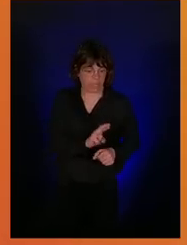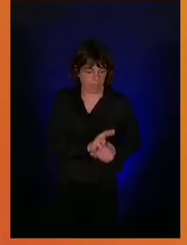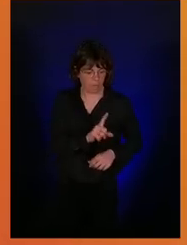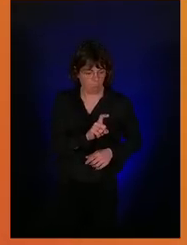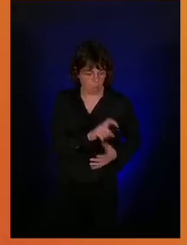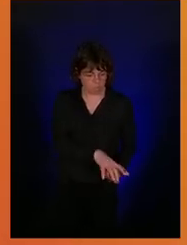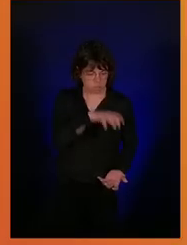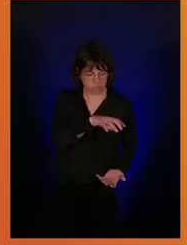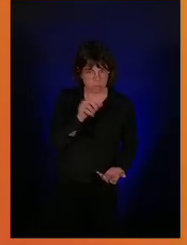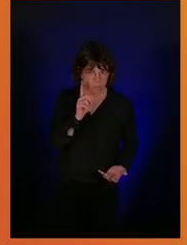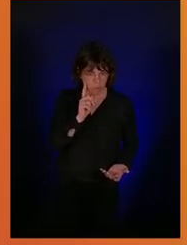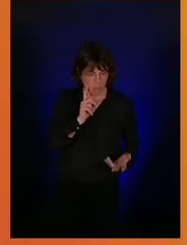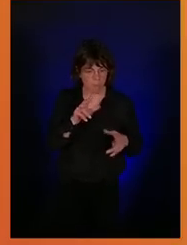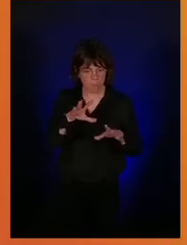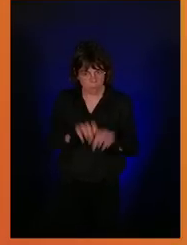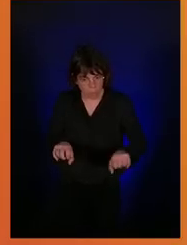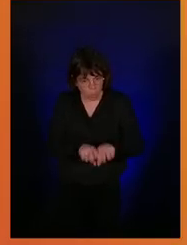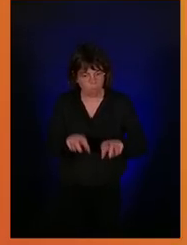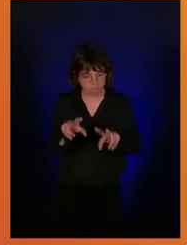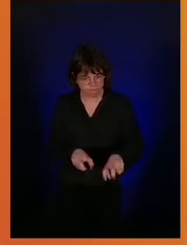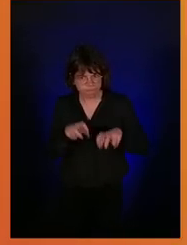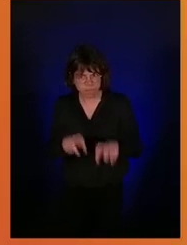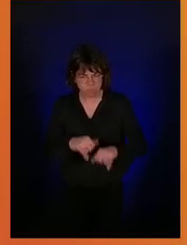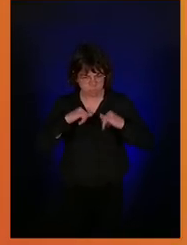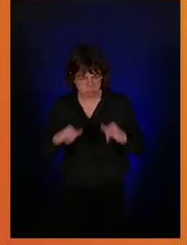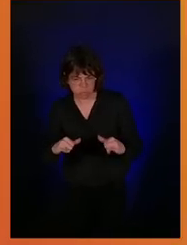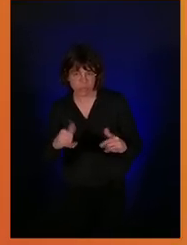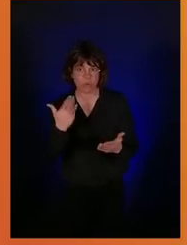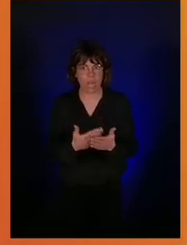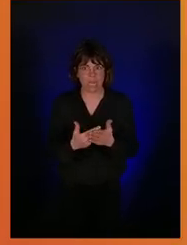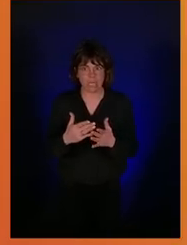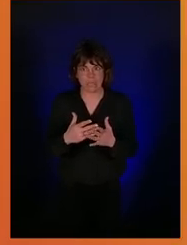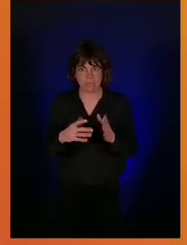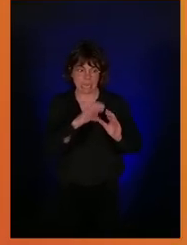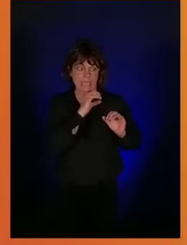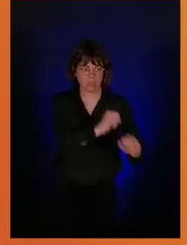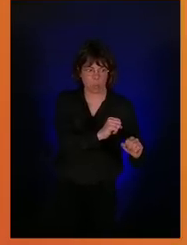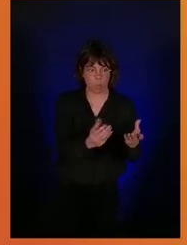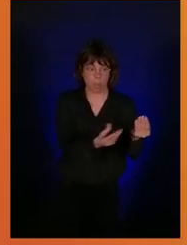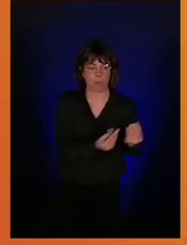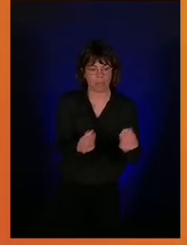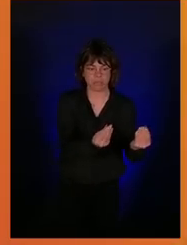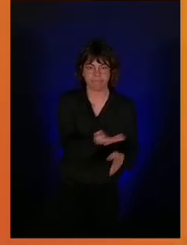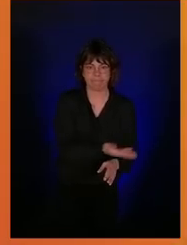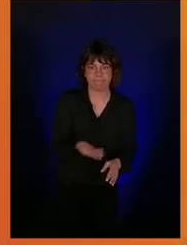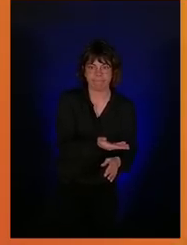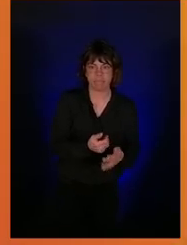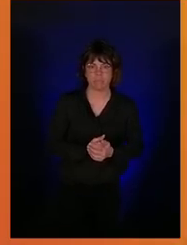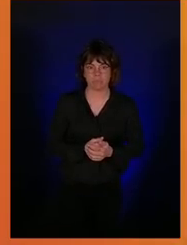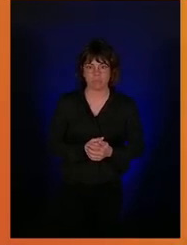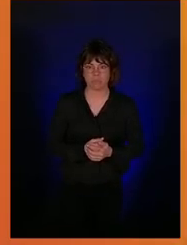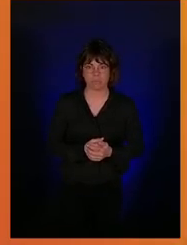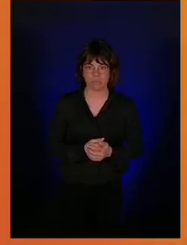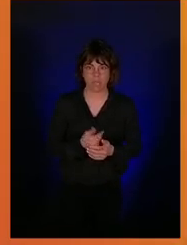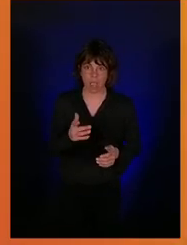suffisante pour assurer leur production intensive lorsqu'arrivent les restrictions pour le reste de la population. Il est utile de rappeler